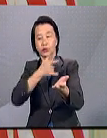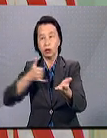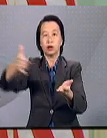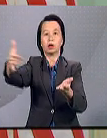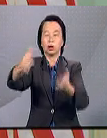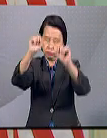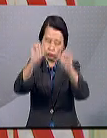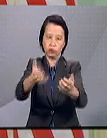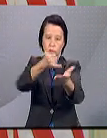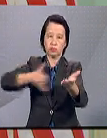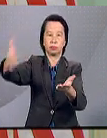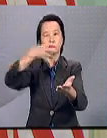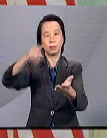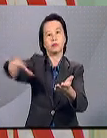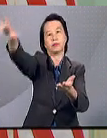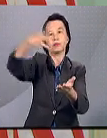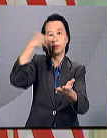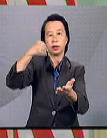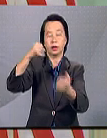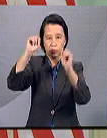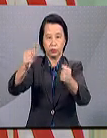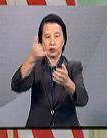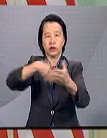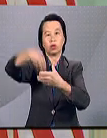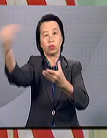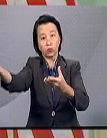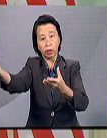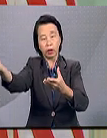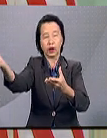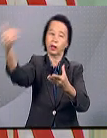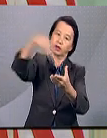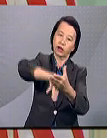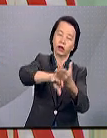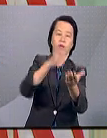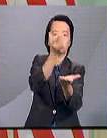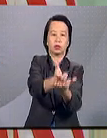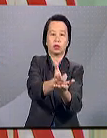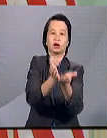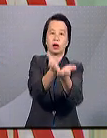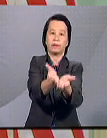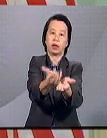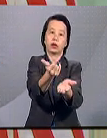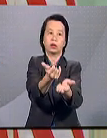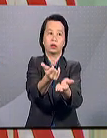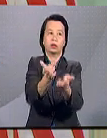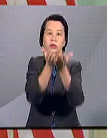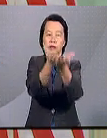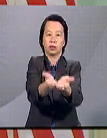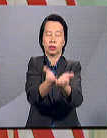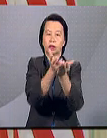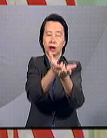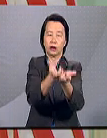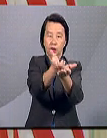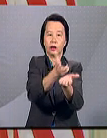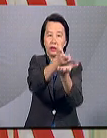pun kita benarkan. Mereka panggil, itu dipanggil sign off. Mereka nak balik. Mereka balik, kapal mereka dock di